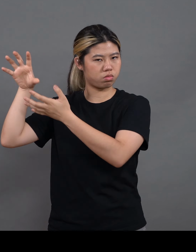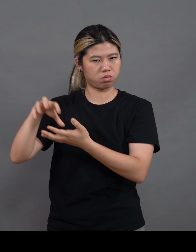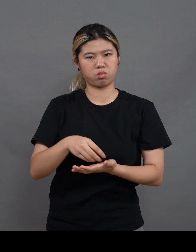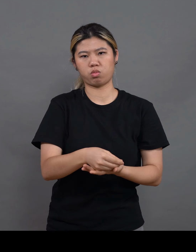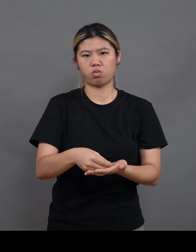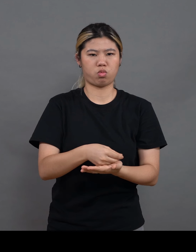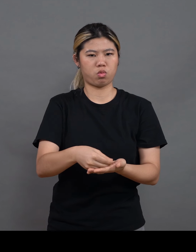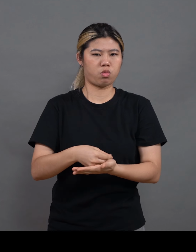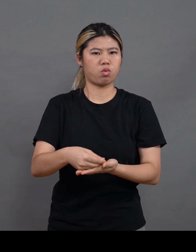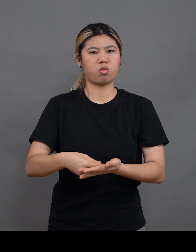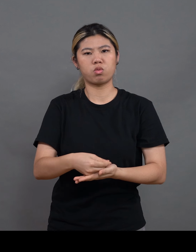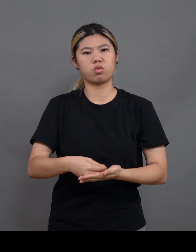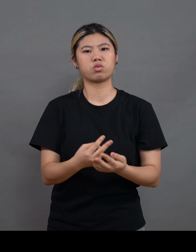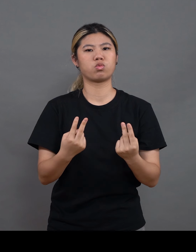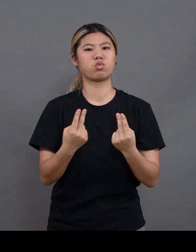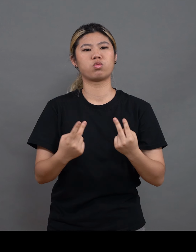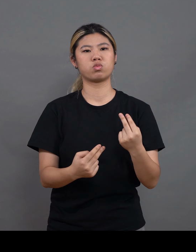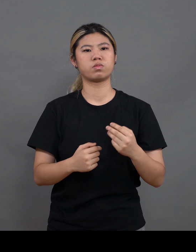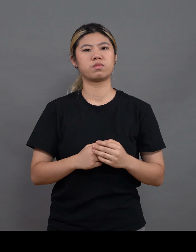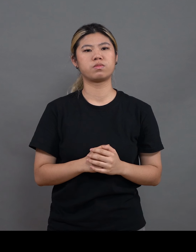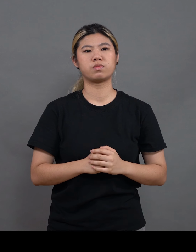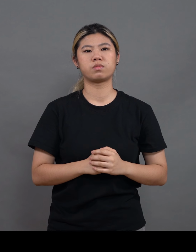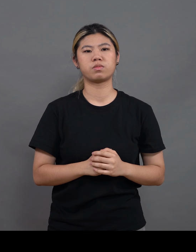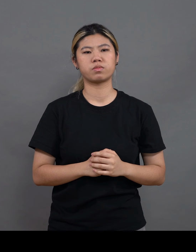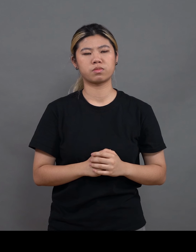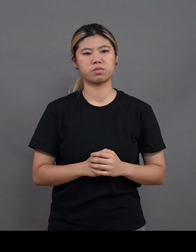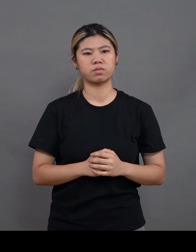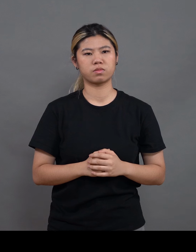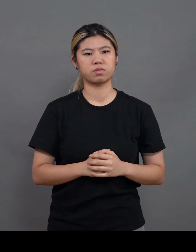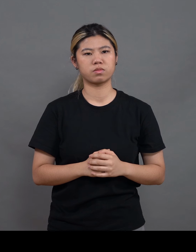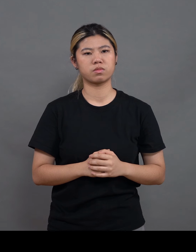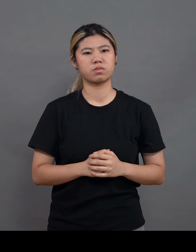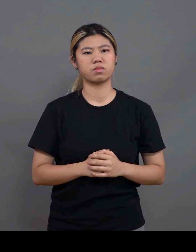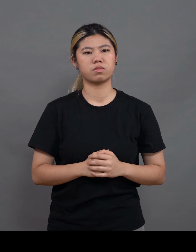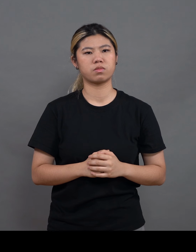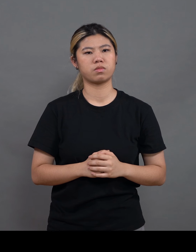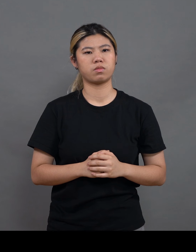它，就会出现草稿，可以开始工作的那种草图。